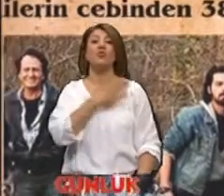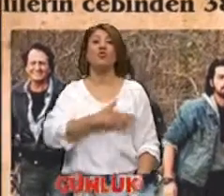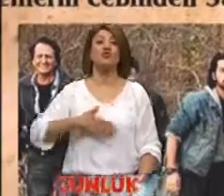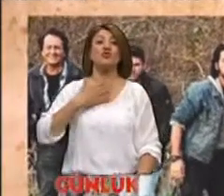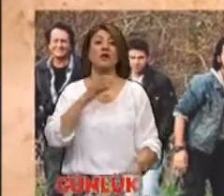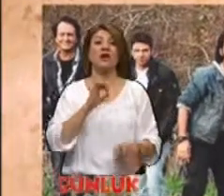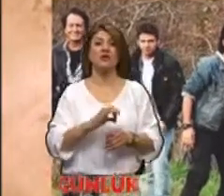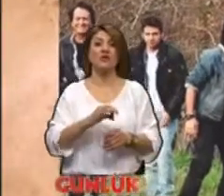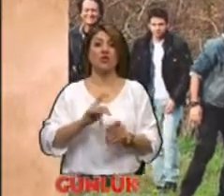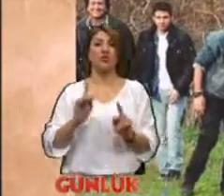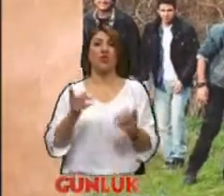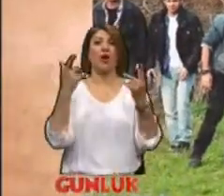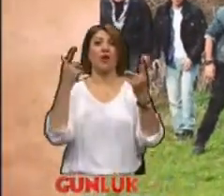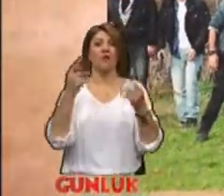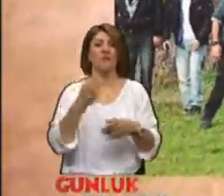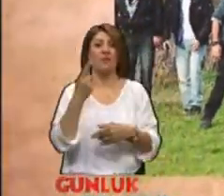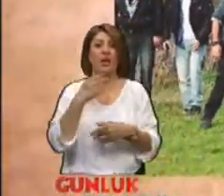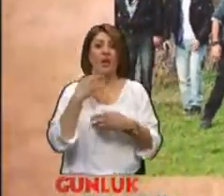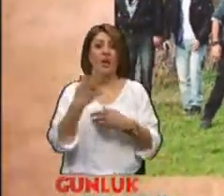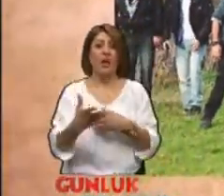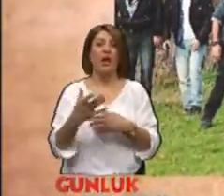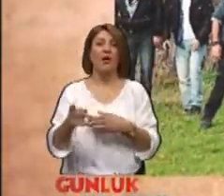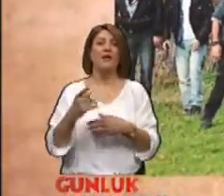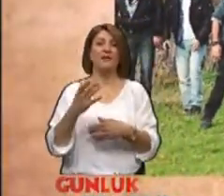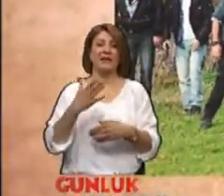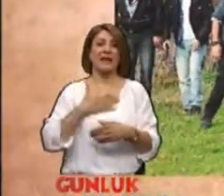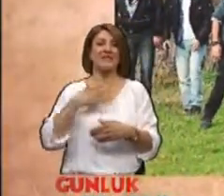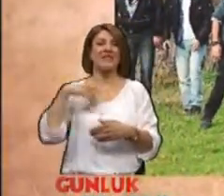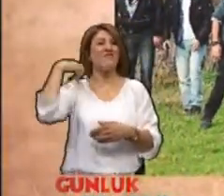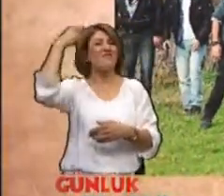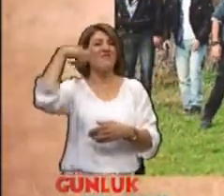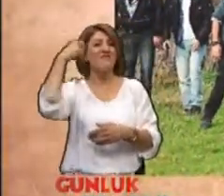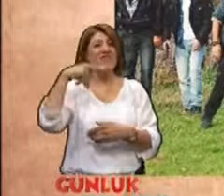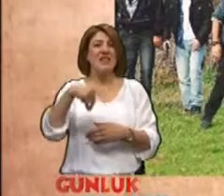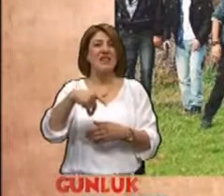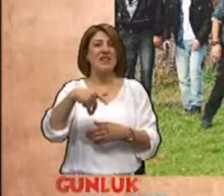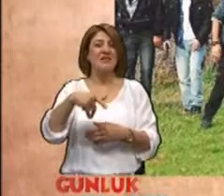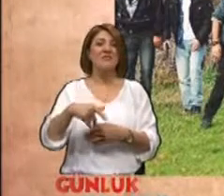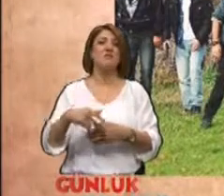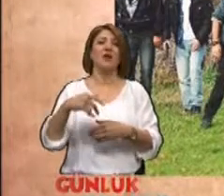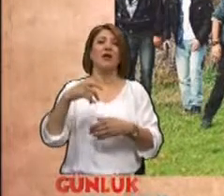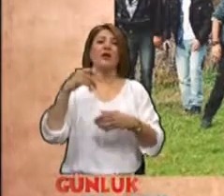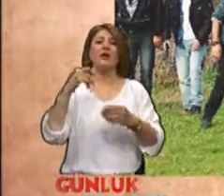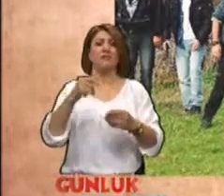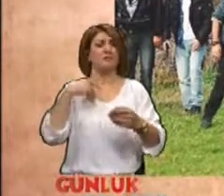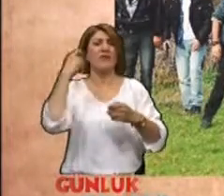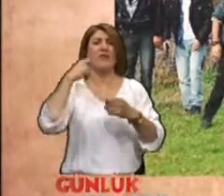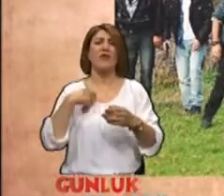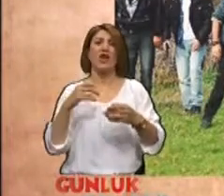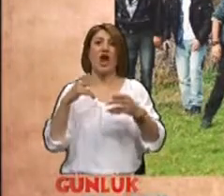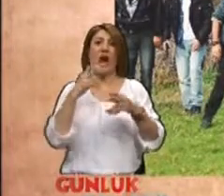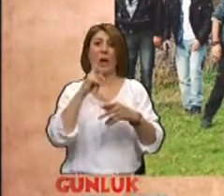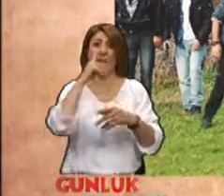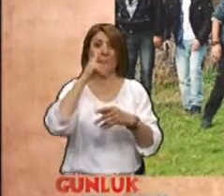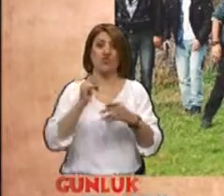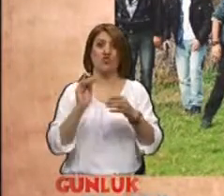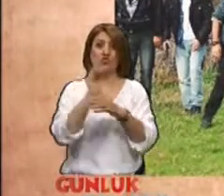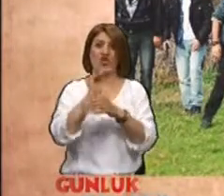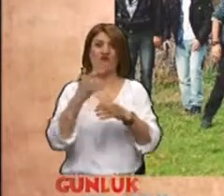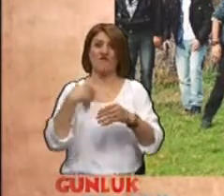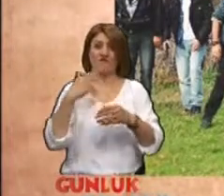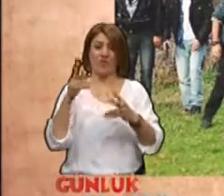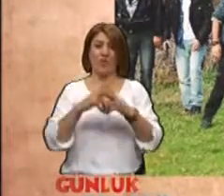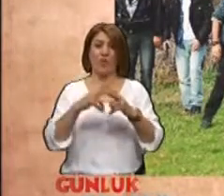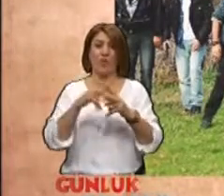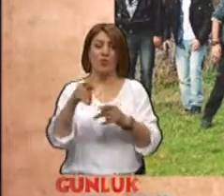Bursa'da yok artık dedirten olay. Bursa'da kendilerini dizi kahramanı emniyet amiri Rıza Baba, Cumhuriyet savcısı ve polis olarak tanıtarak